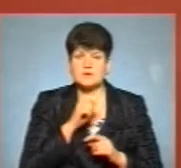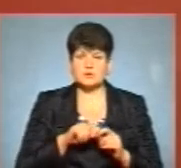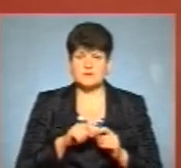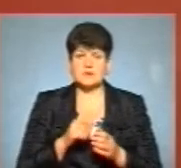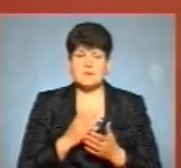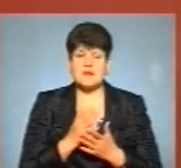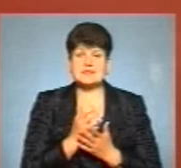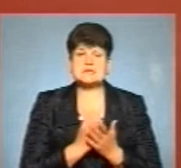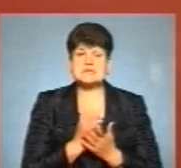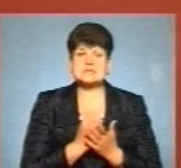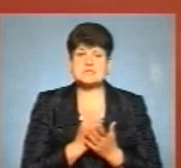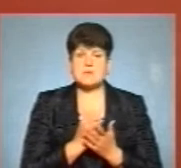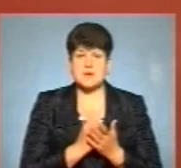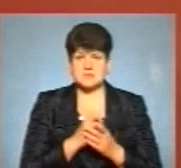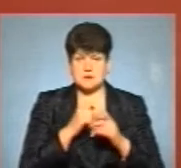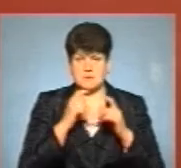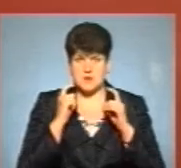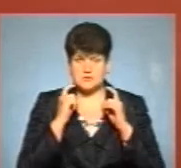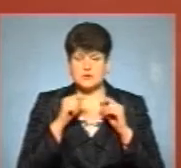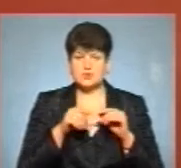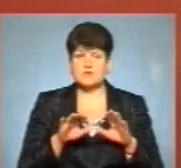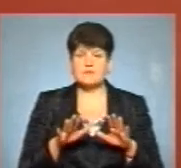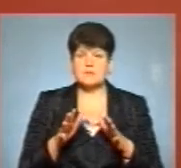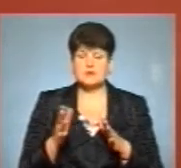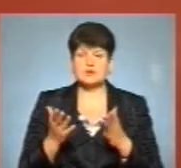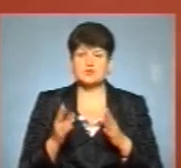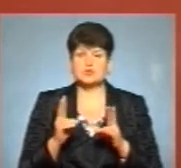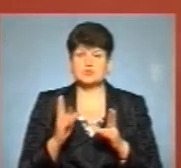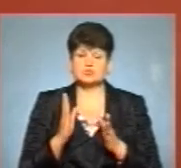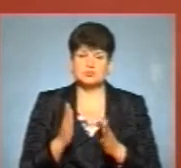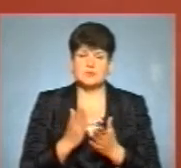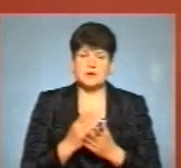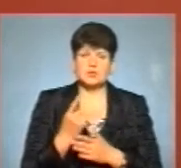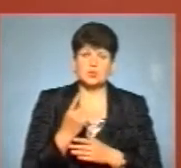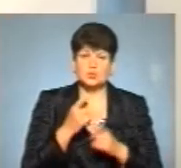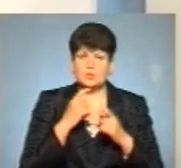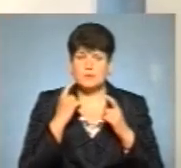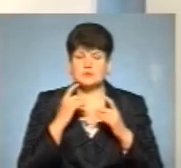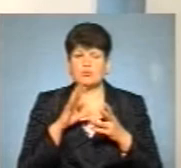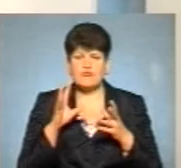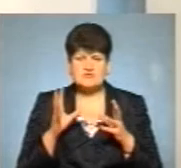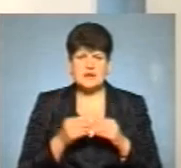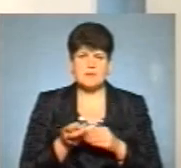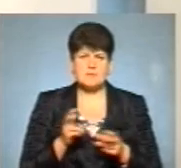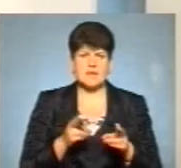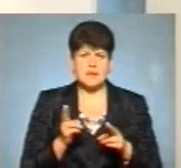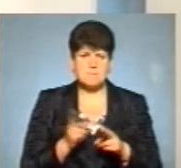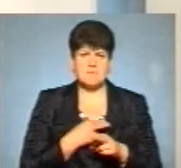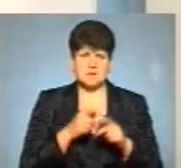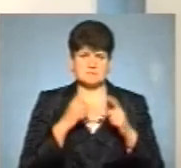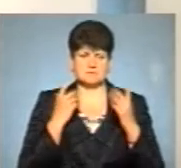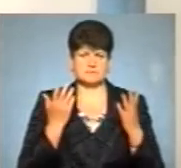якийсь запас, резерв масок. На той випадок, якщо хтось буде мати або одну маску, або взагалі прийде без неї, то